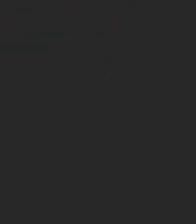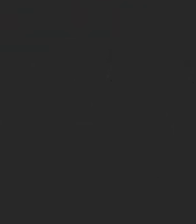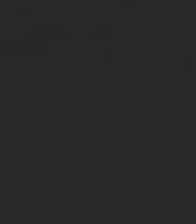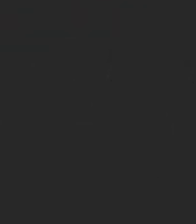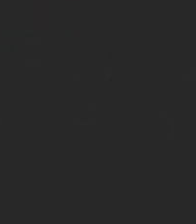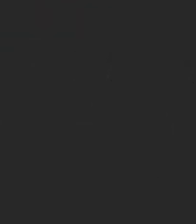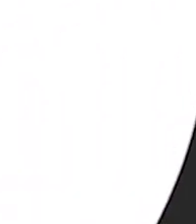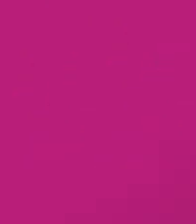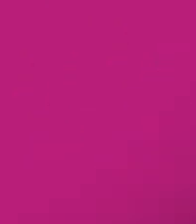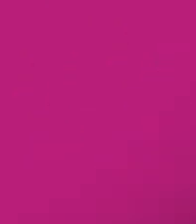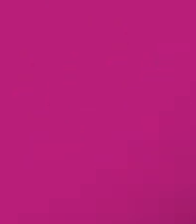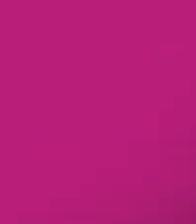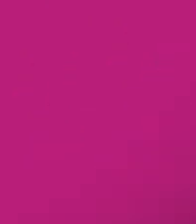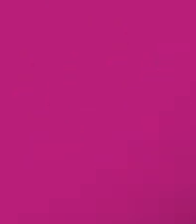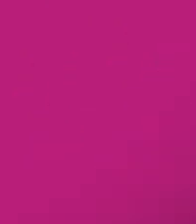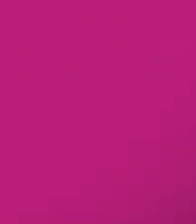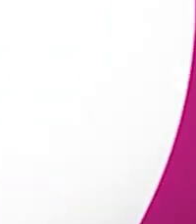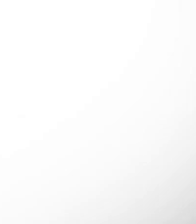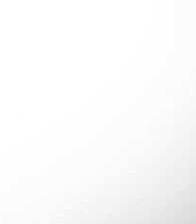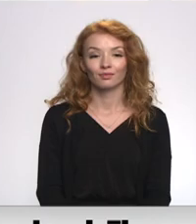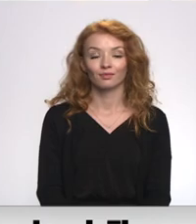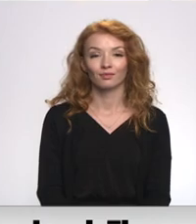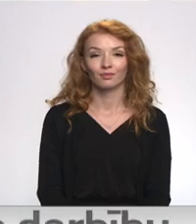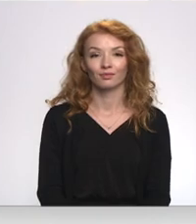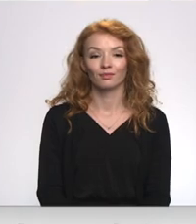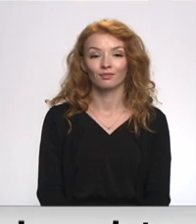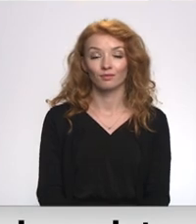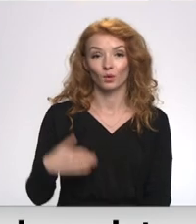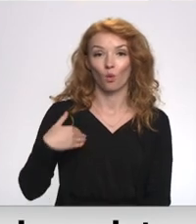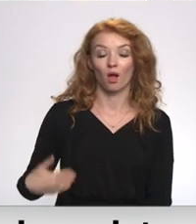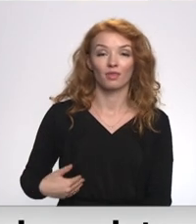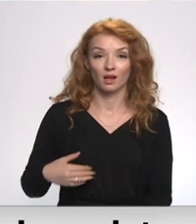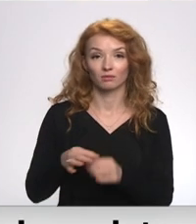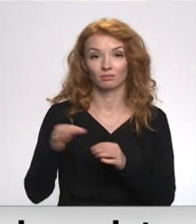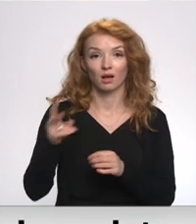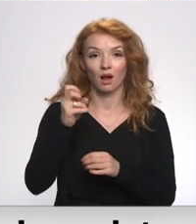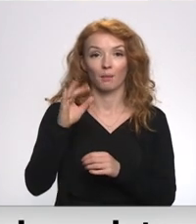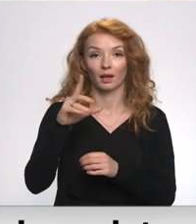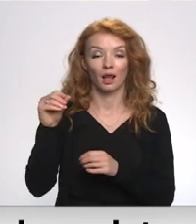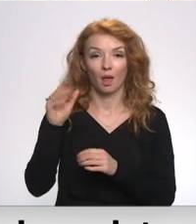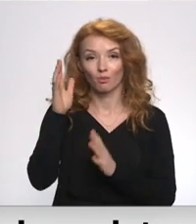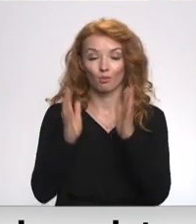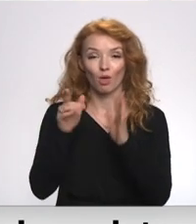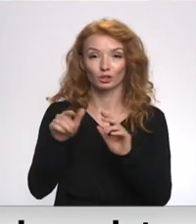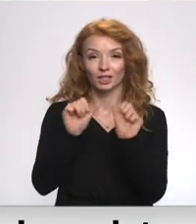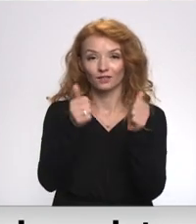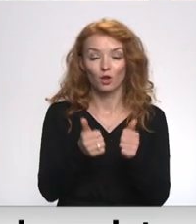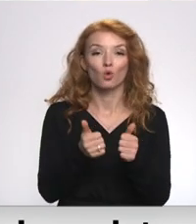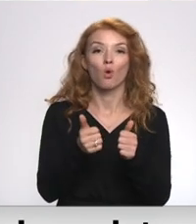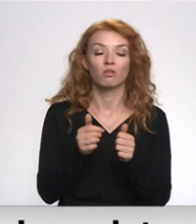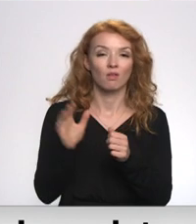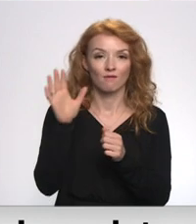Re, viss ēters ir te! Kuldīgas novada Kabilas pagasta mežā izveidota